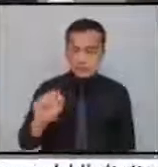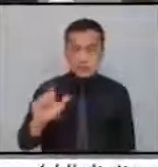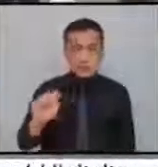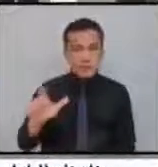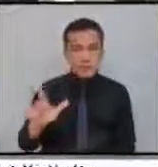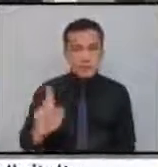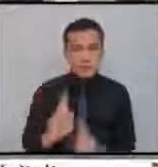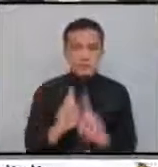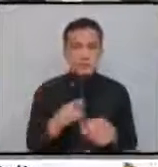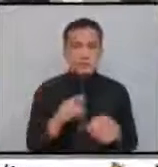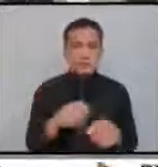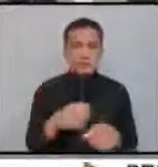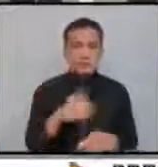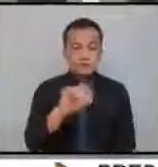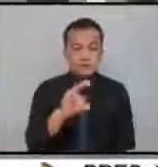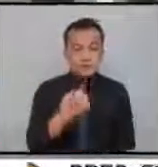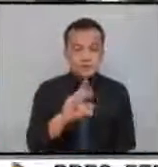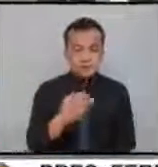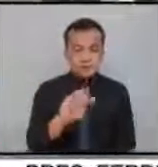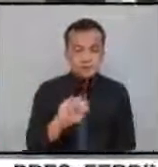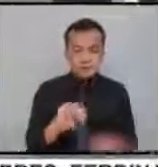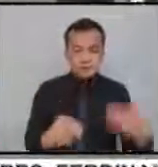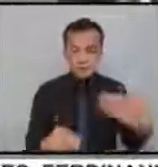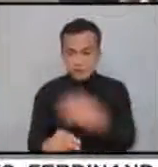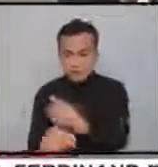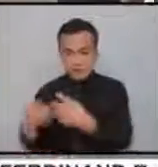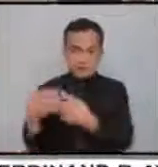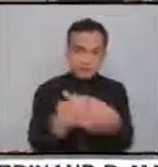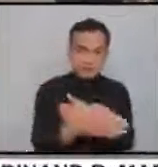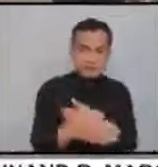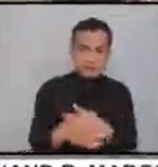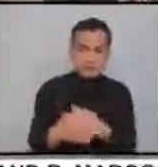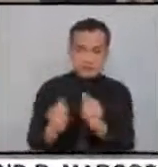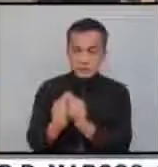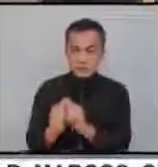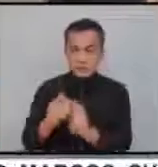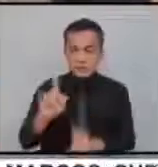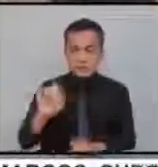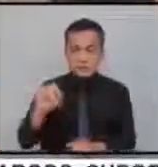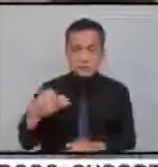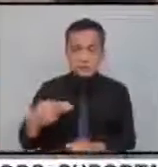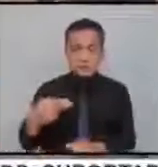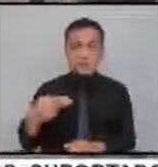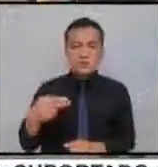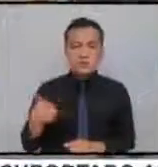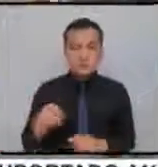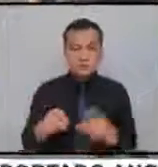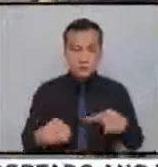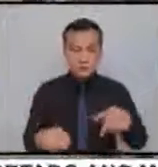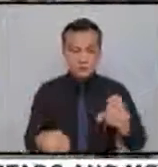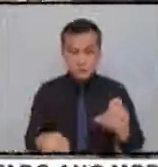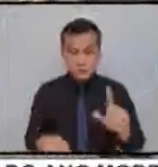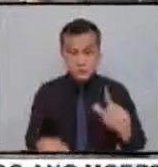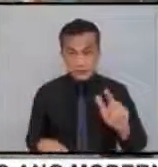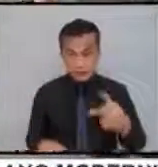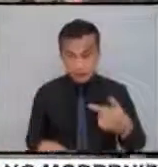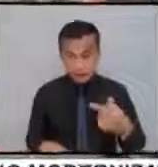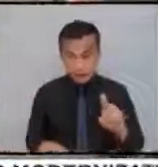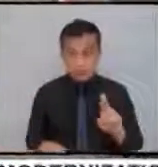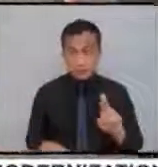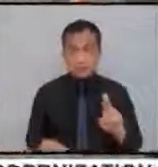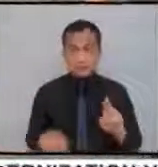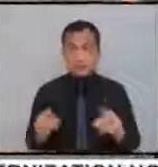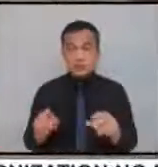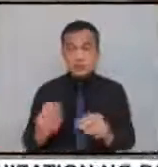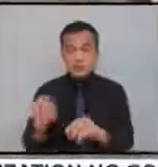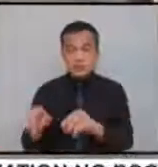versa, katuwang ang Department of Public Works and Highways o DPWH at Quezon City LGU. Audrey, bibigyan ng bawat linya ng sarili